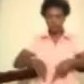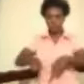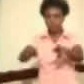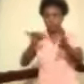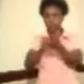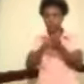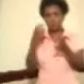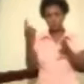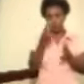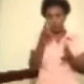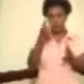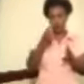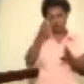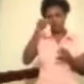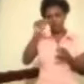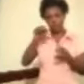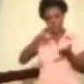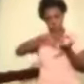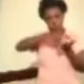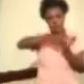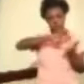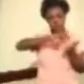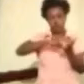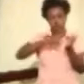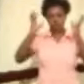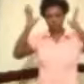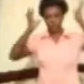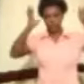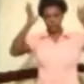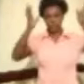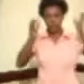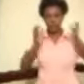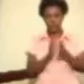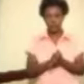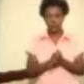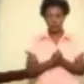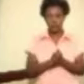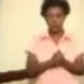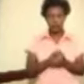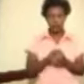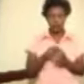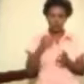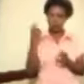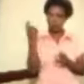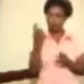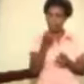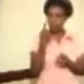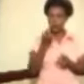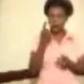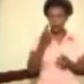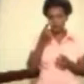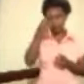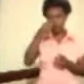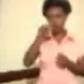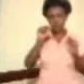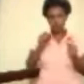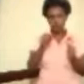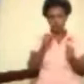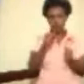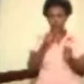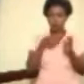à transporter charbon dans la zone vers la capitale, son route cap détruit. Il s'agit plutôt d'identifier